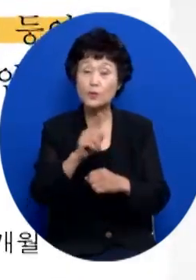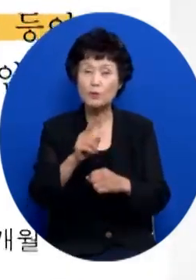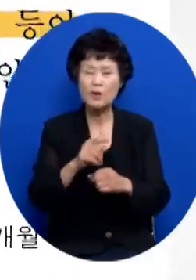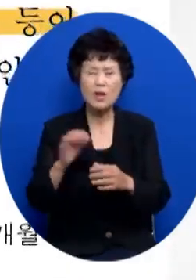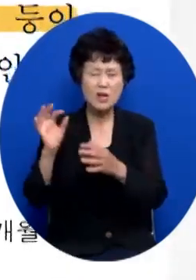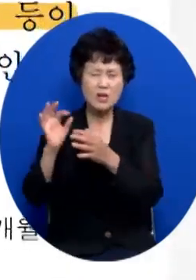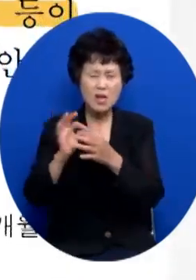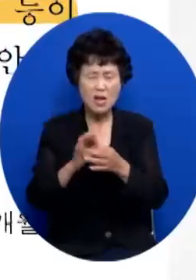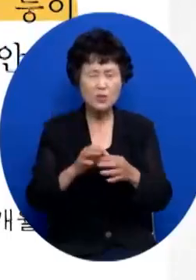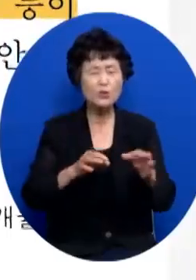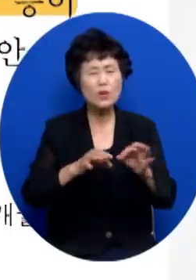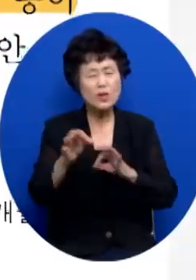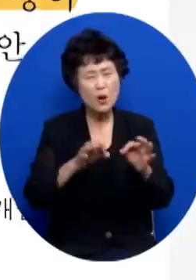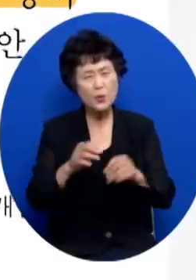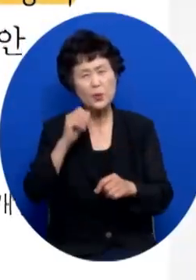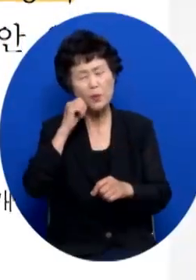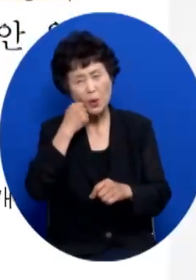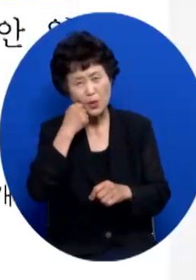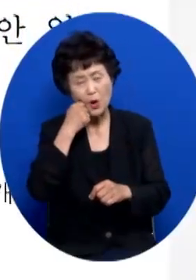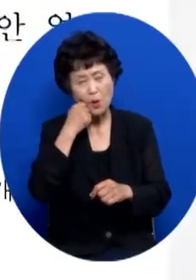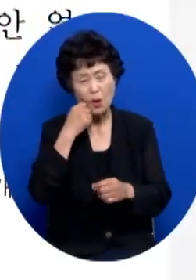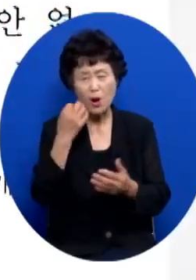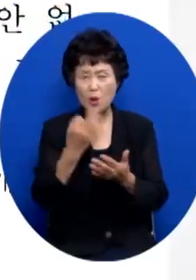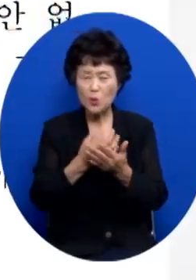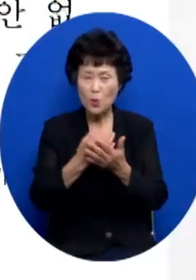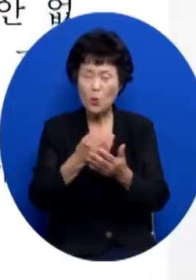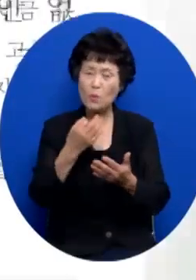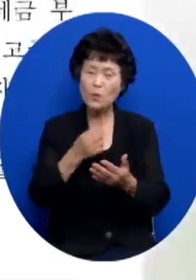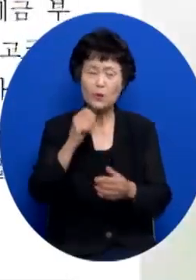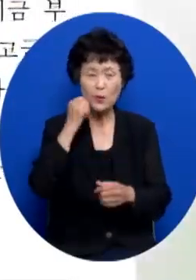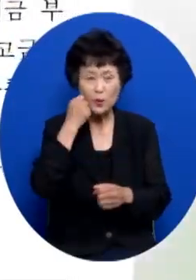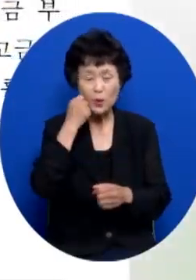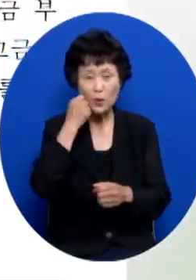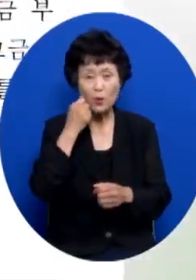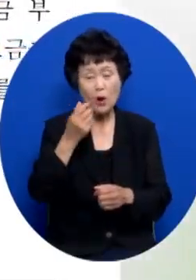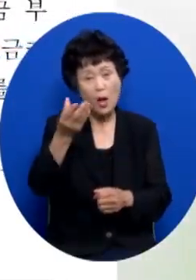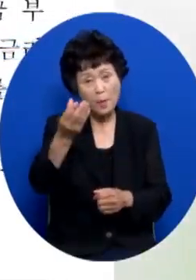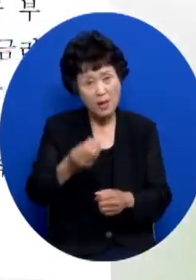지속적인 영업실적 악화와 자금사정 악화, 대출상환 부담금이 꼽혔습니다.